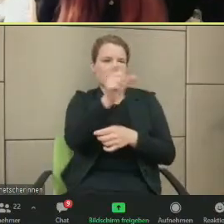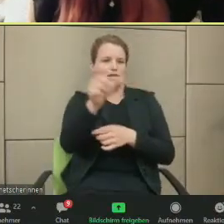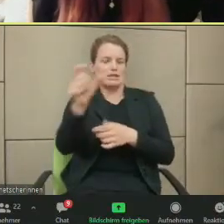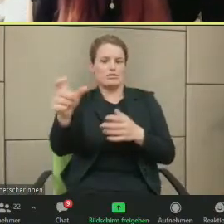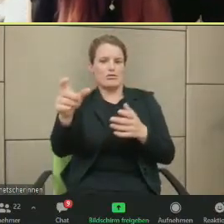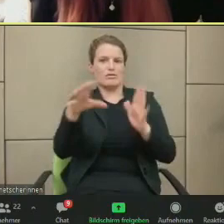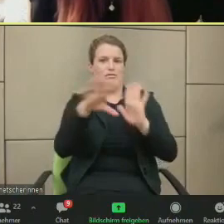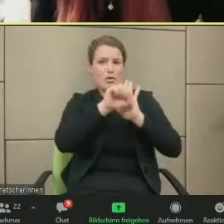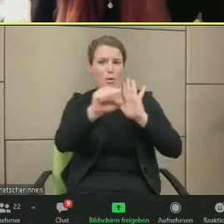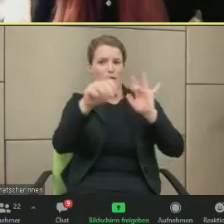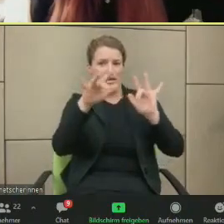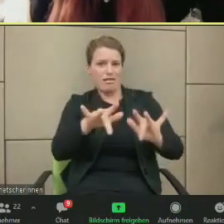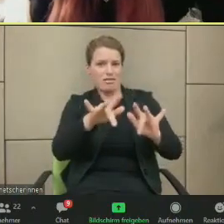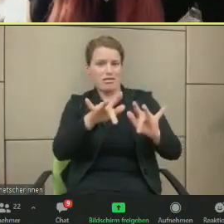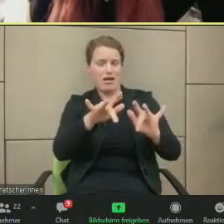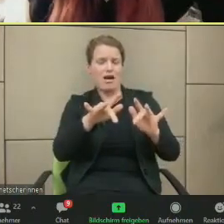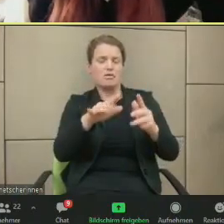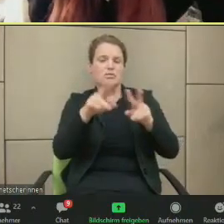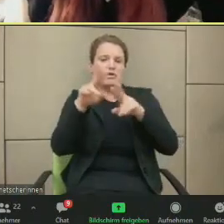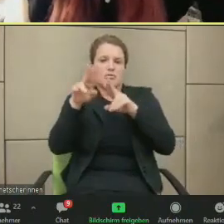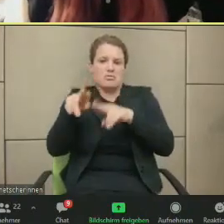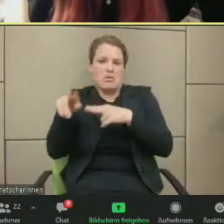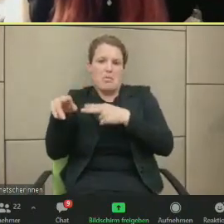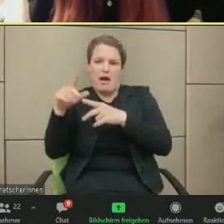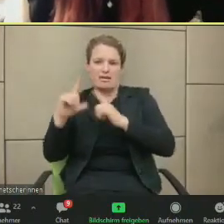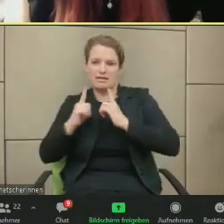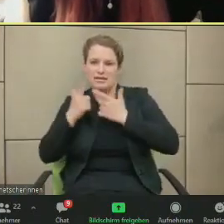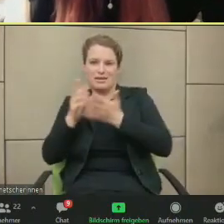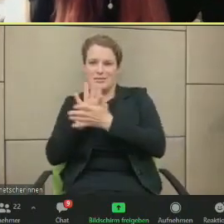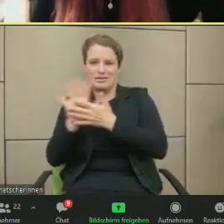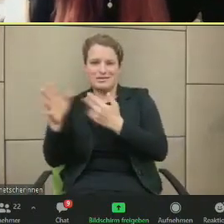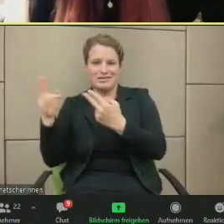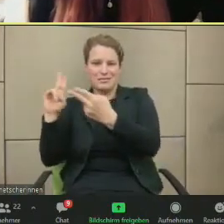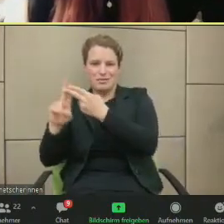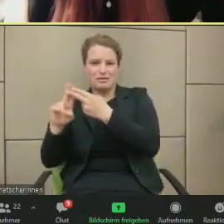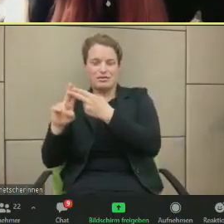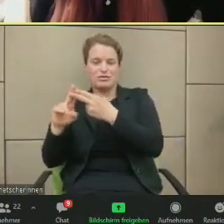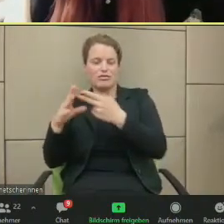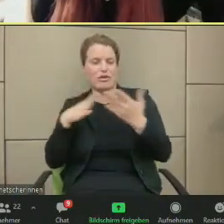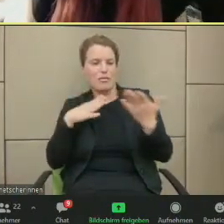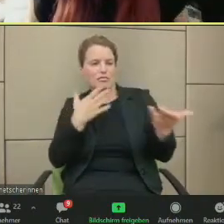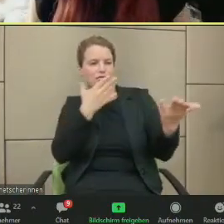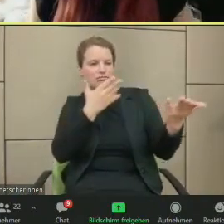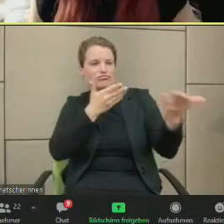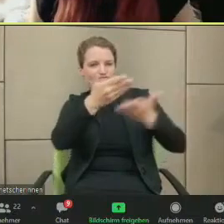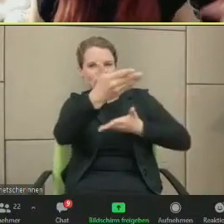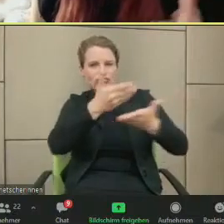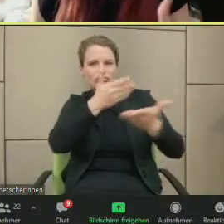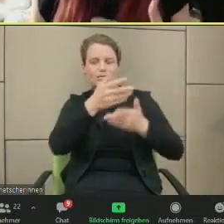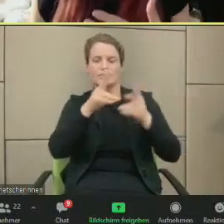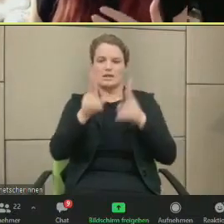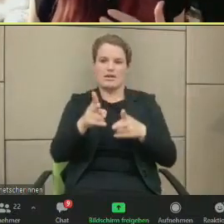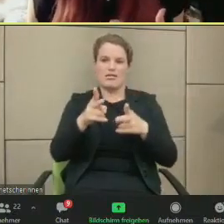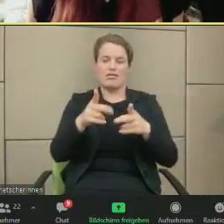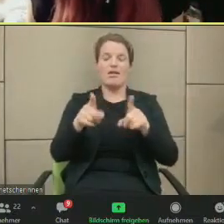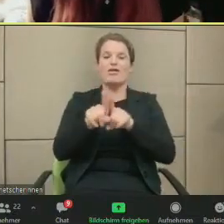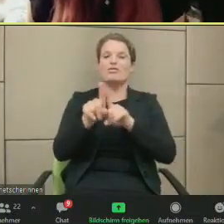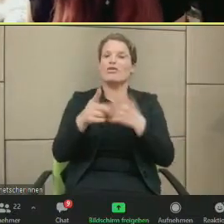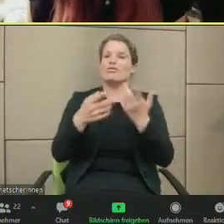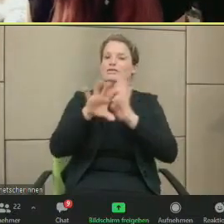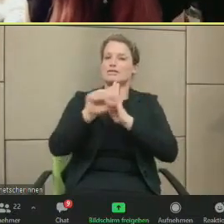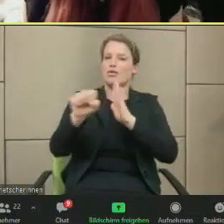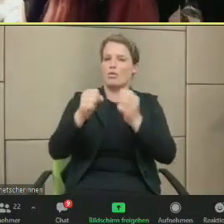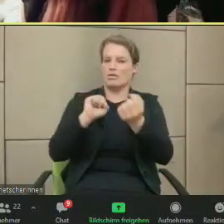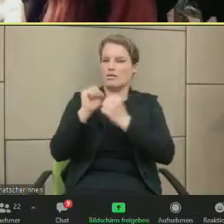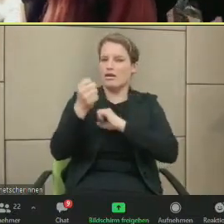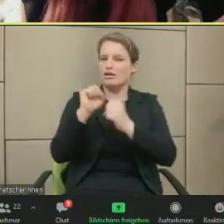nie kennengelernt hätte. Und das ist einfach das Schöne an diesem Online-Aktivismus. Man kann die Menschen ein bisschen in seinen Alltag